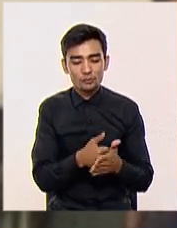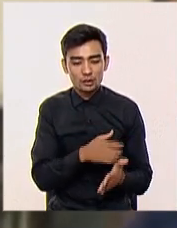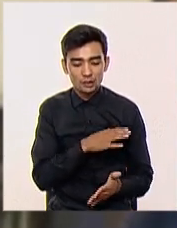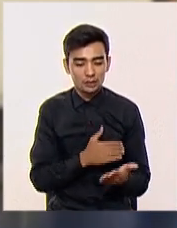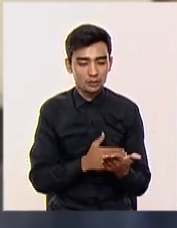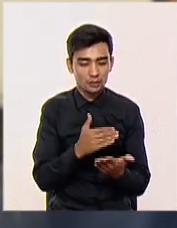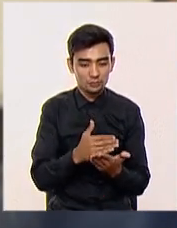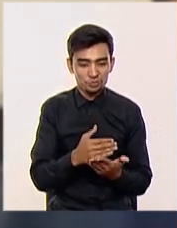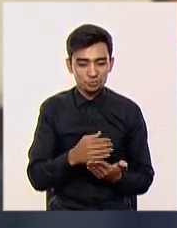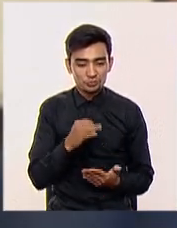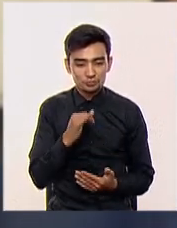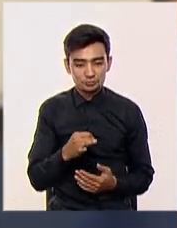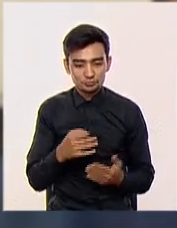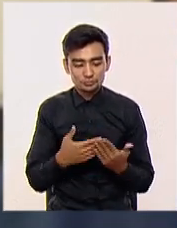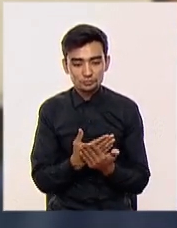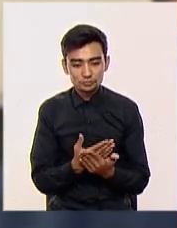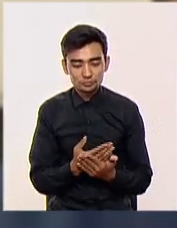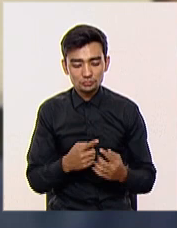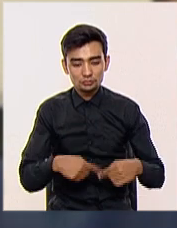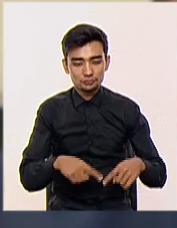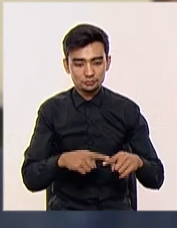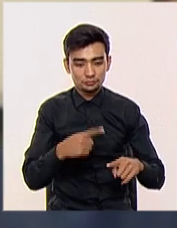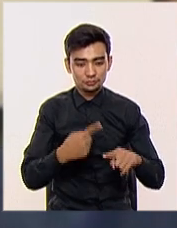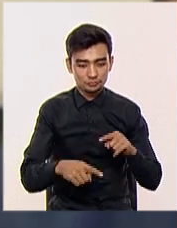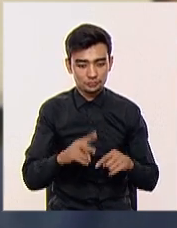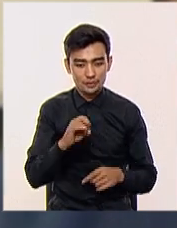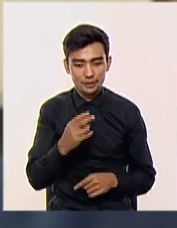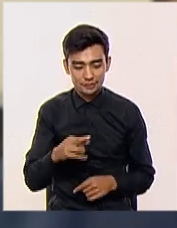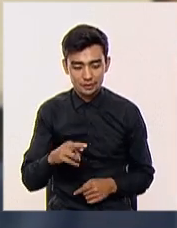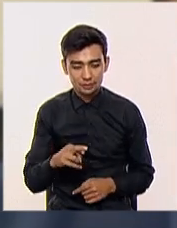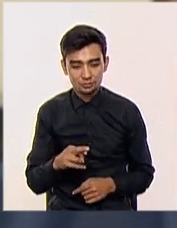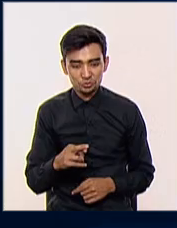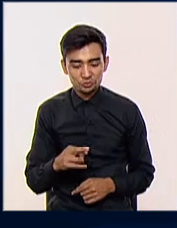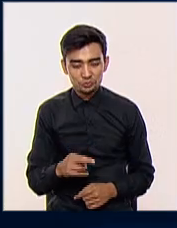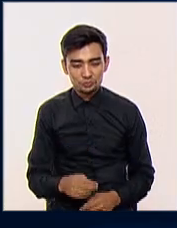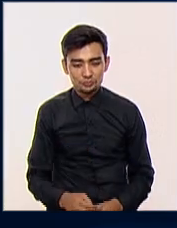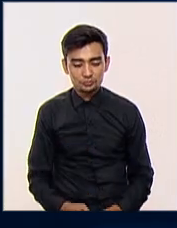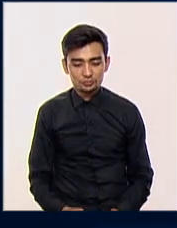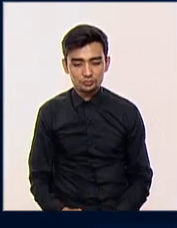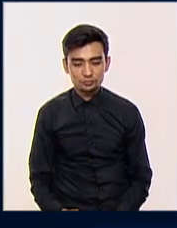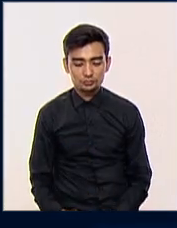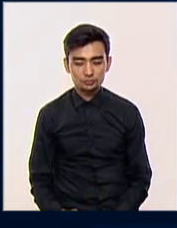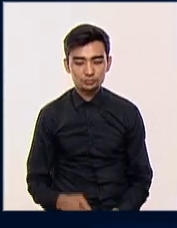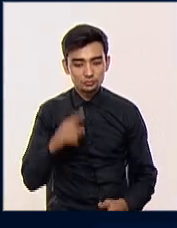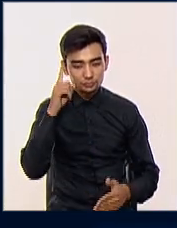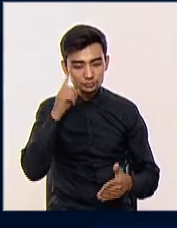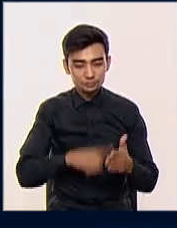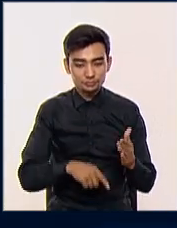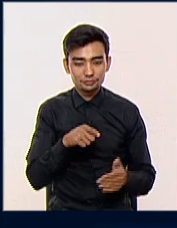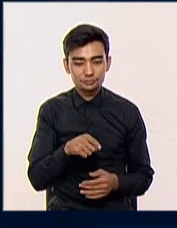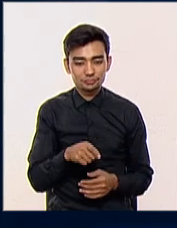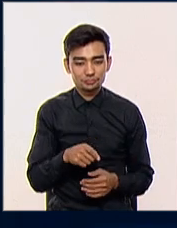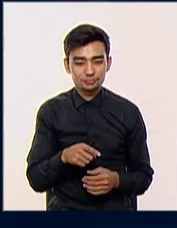международного сообщества мирового и Организации Объединенных Наций, и ОБСЕ. То есть вера, она как